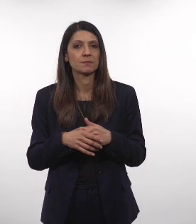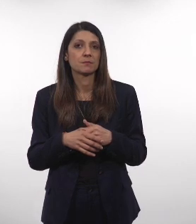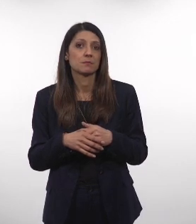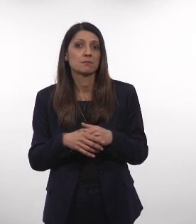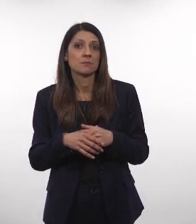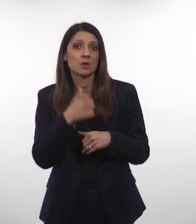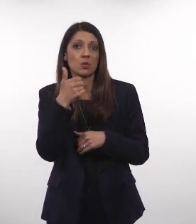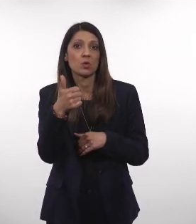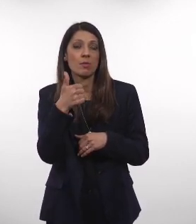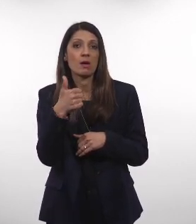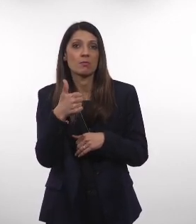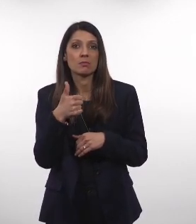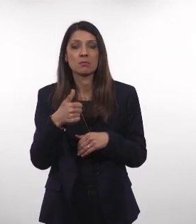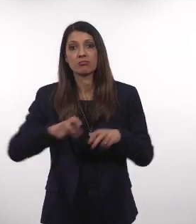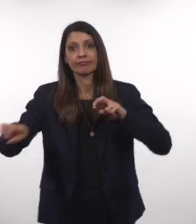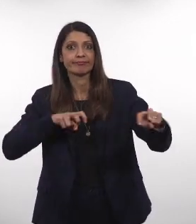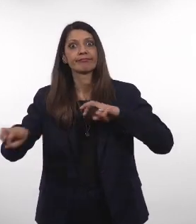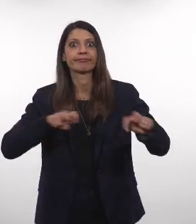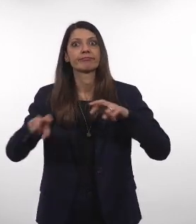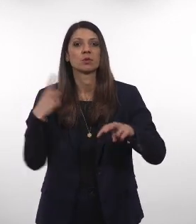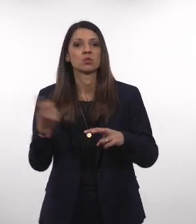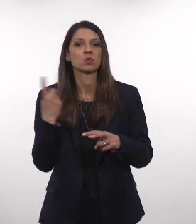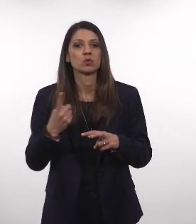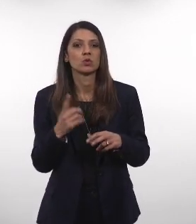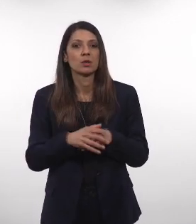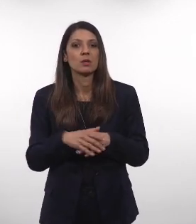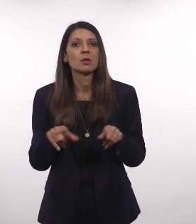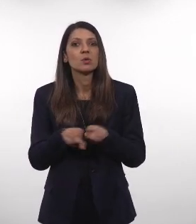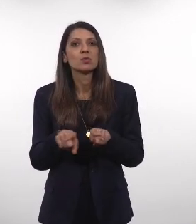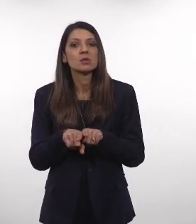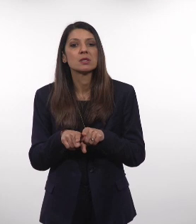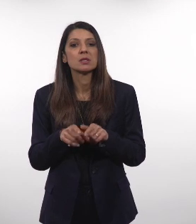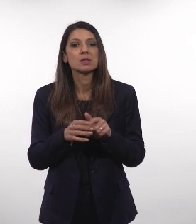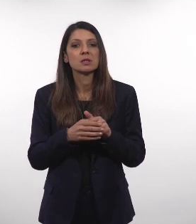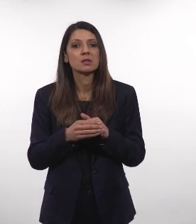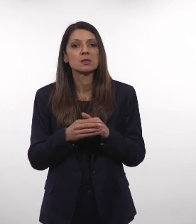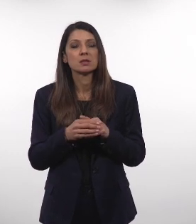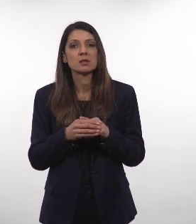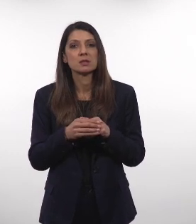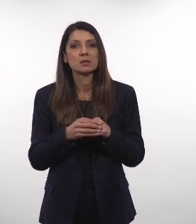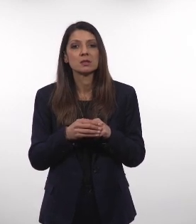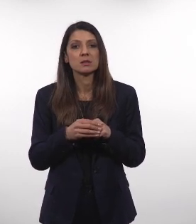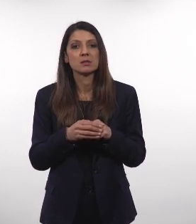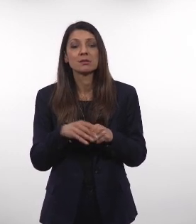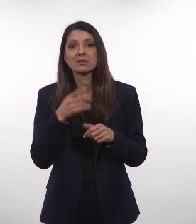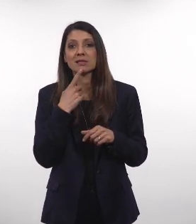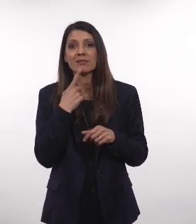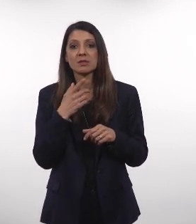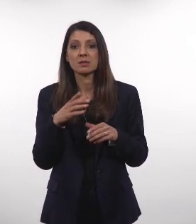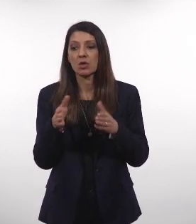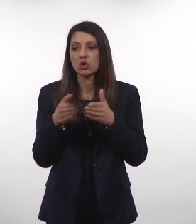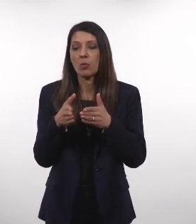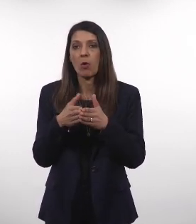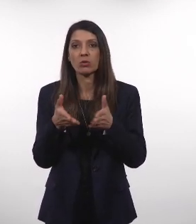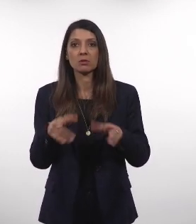qu'il a toujours du mal à rester en place, qu'il a également du mal à garder une position demandée pendant un certain temps, donc là, dans son